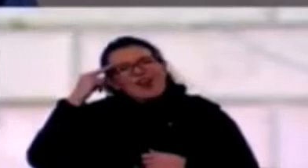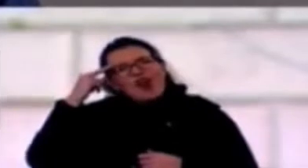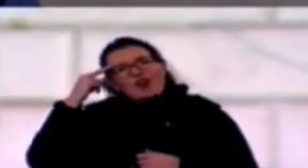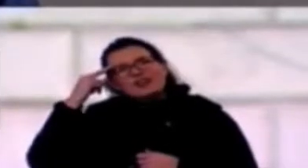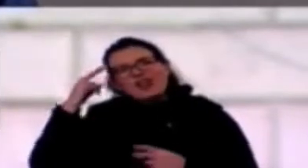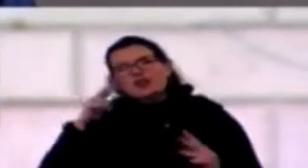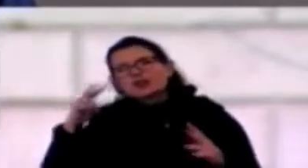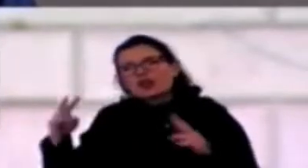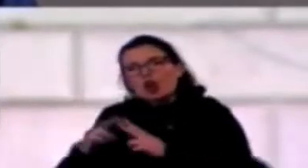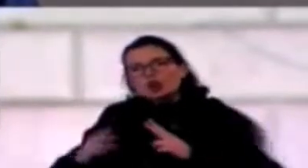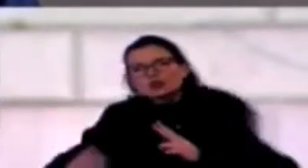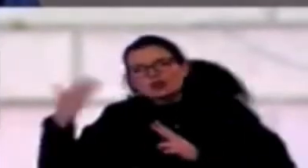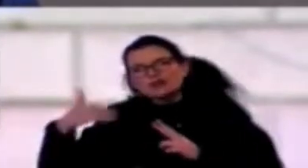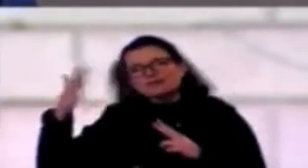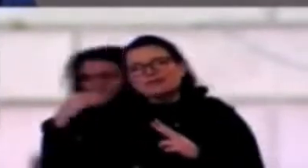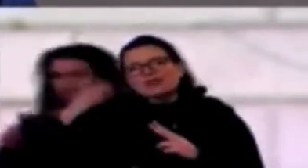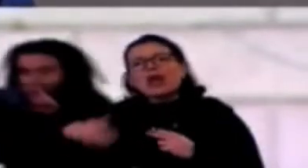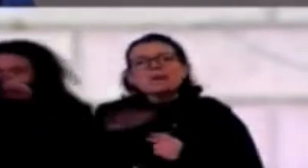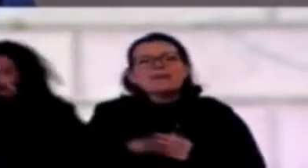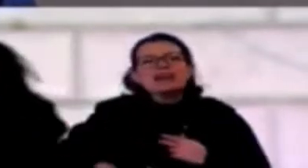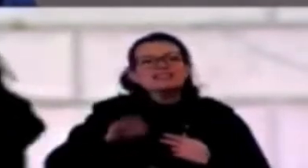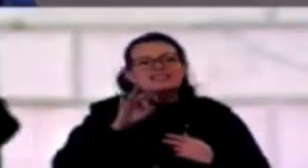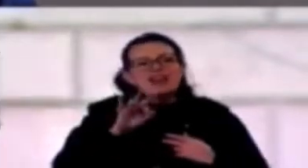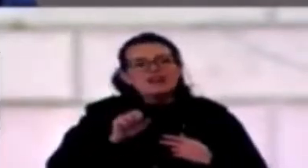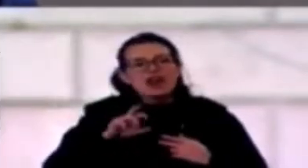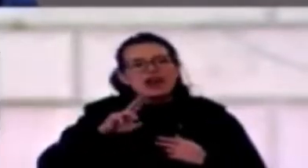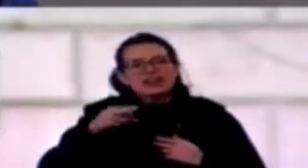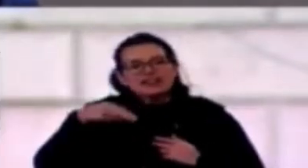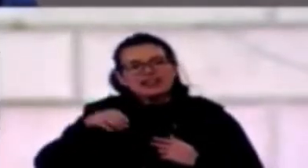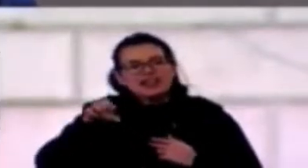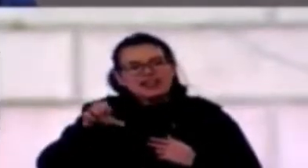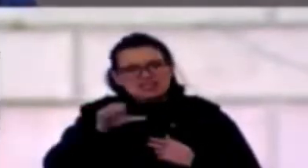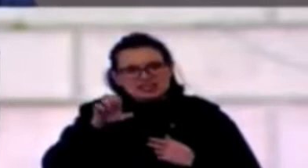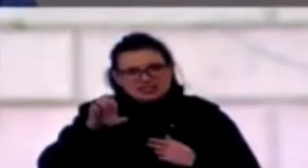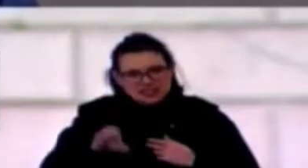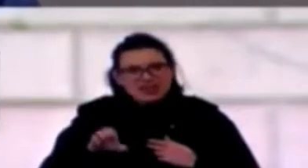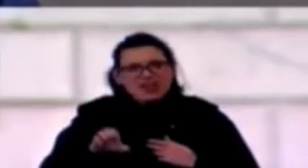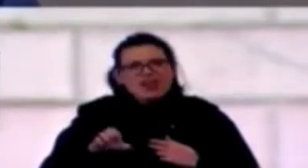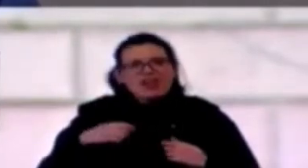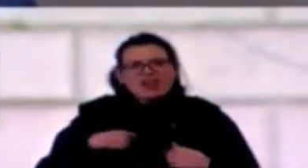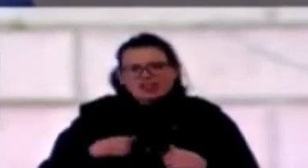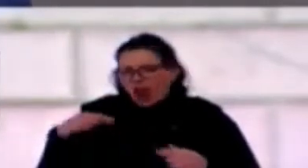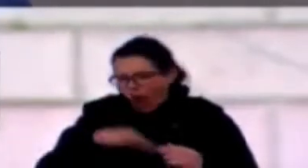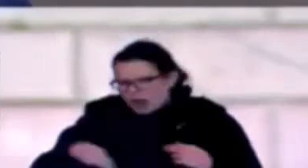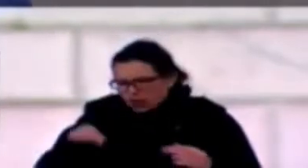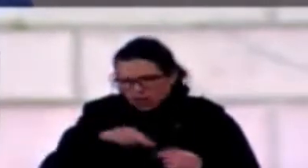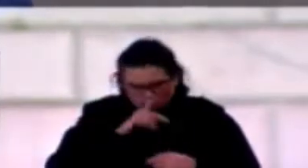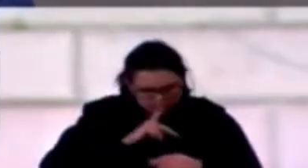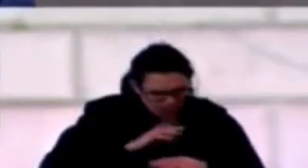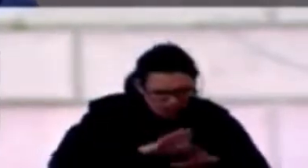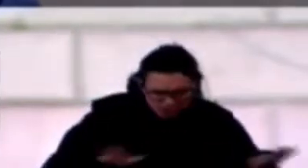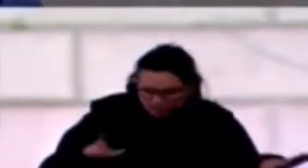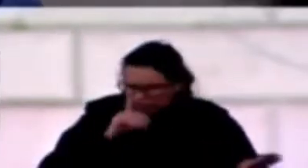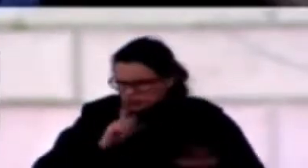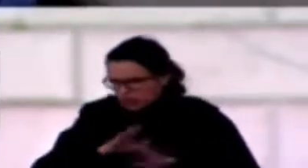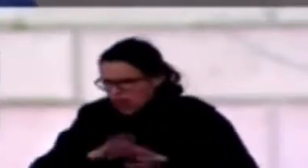Piazza Farnese. Fu il primo degli incontri dopo anni in cui ero stato in silenzio, quando ricominciai a parlare,